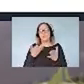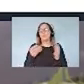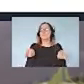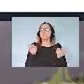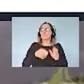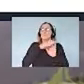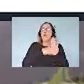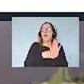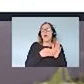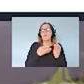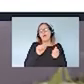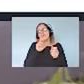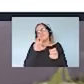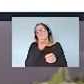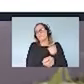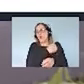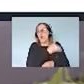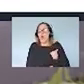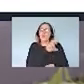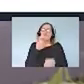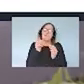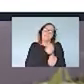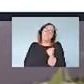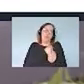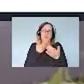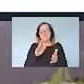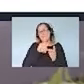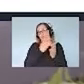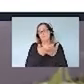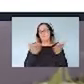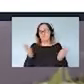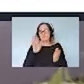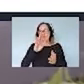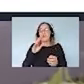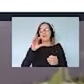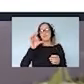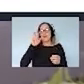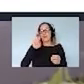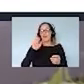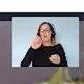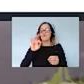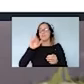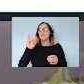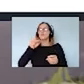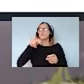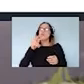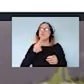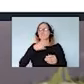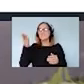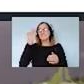programowania, czy w szkole, czy w bibliotece. Jeżeli ktoś z Was na przykład zna Scratcha, czy Scratcha Juniora,